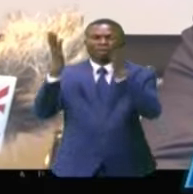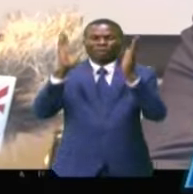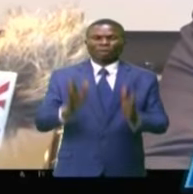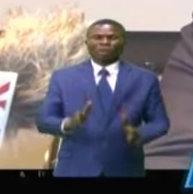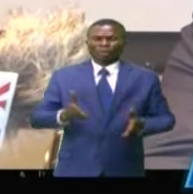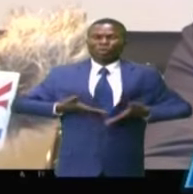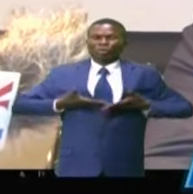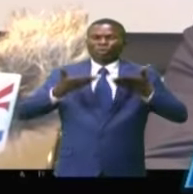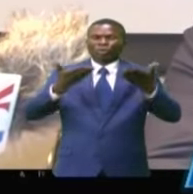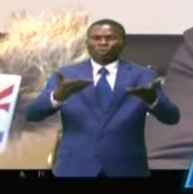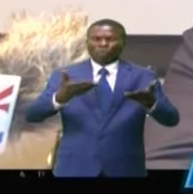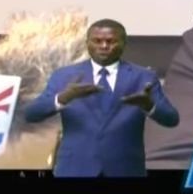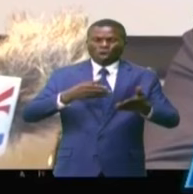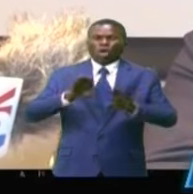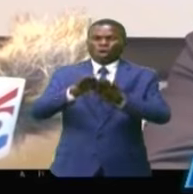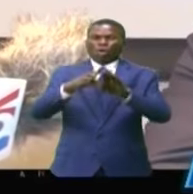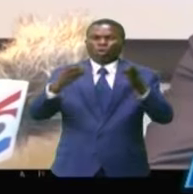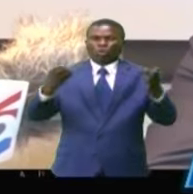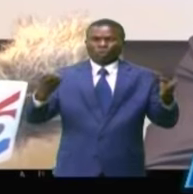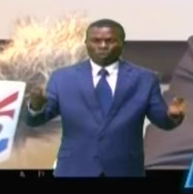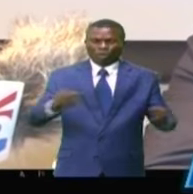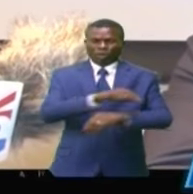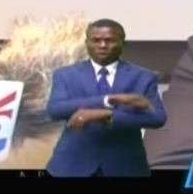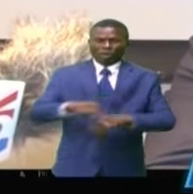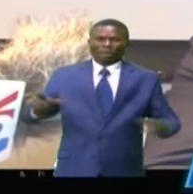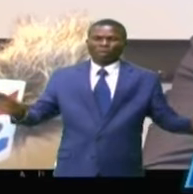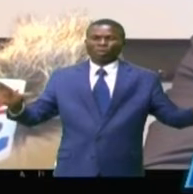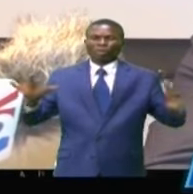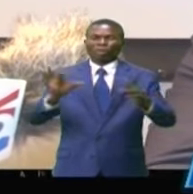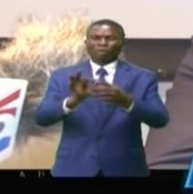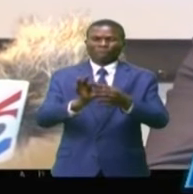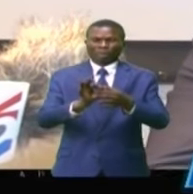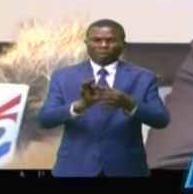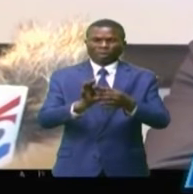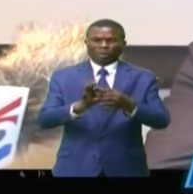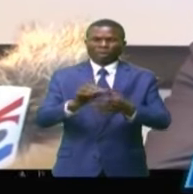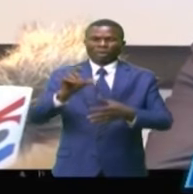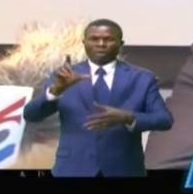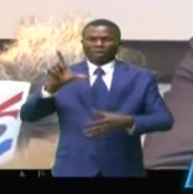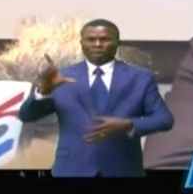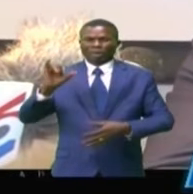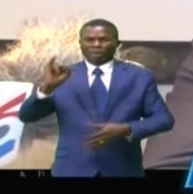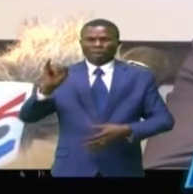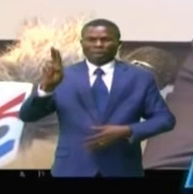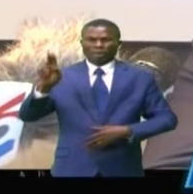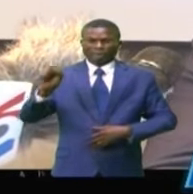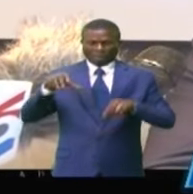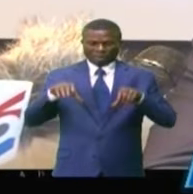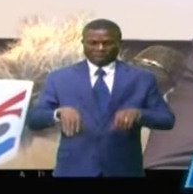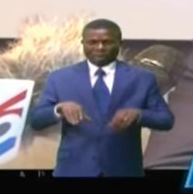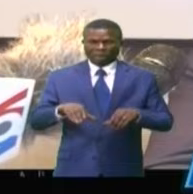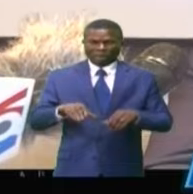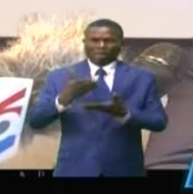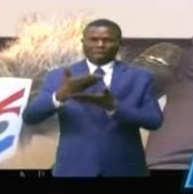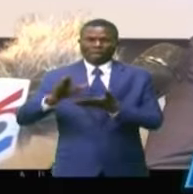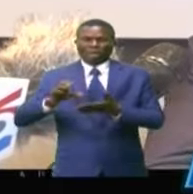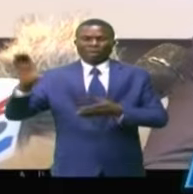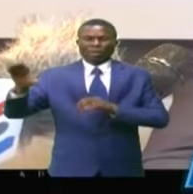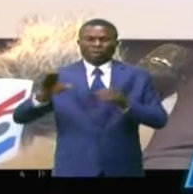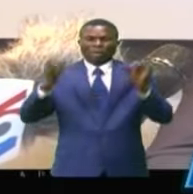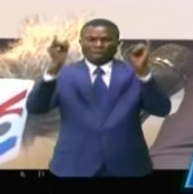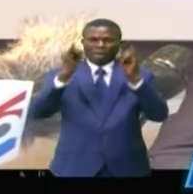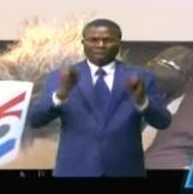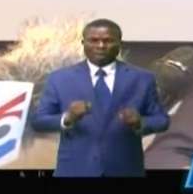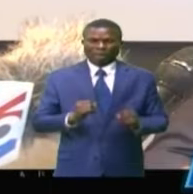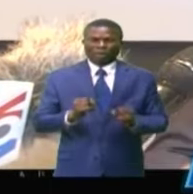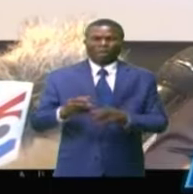simplifié, ouverture du bureau de liaison de l'URA en RDC, enfin extension du système électronique de suivi du